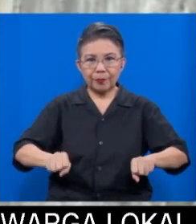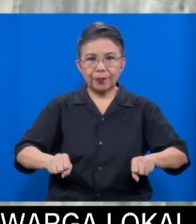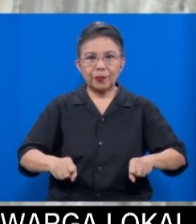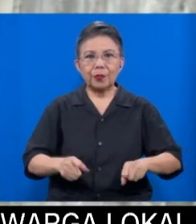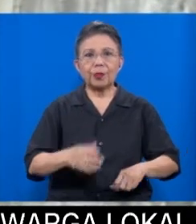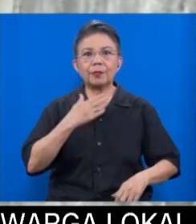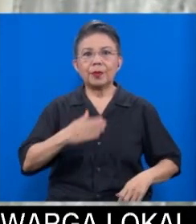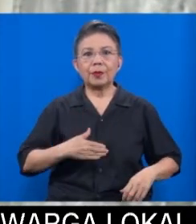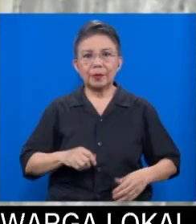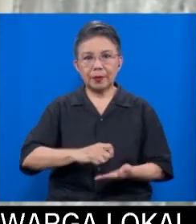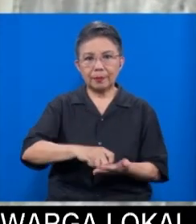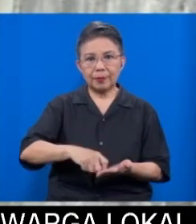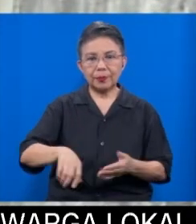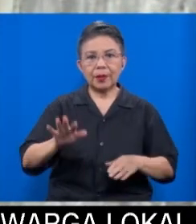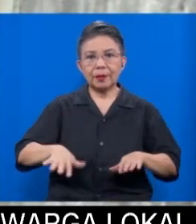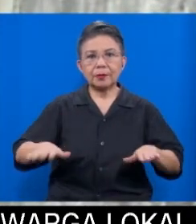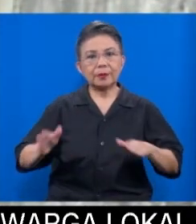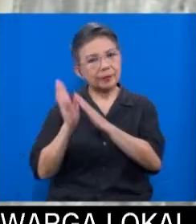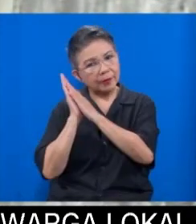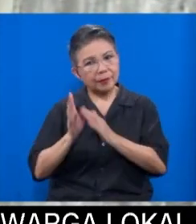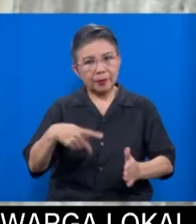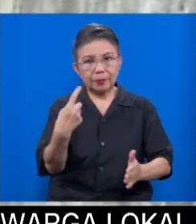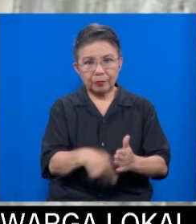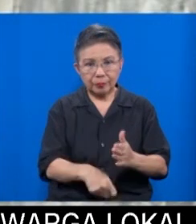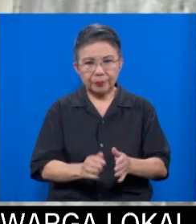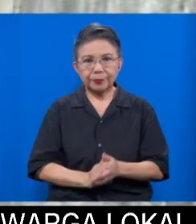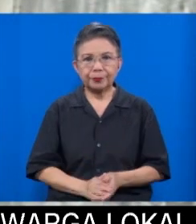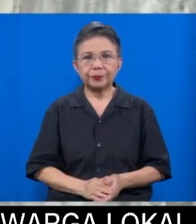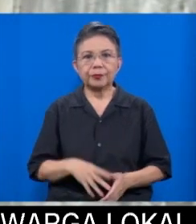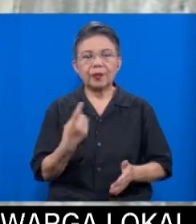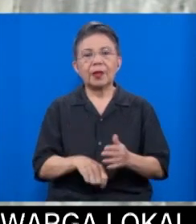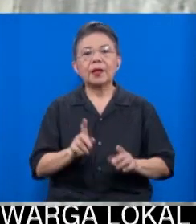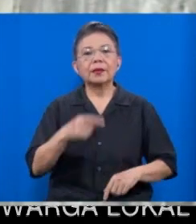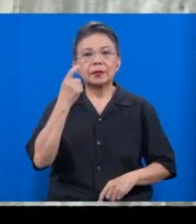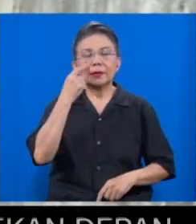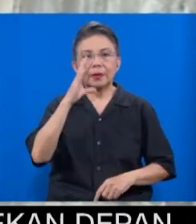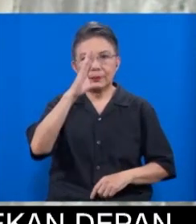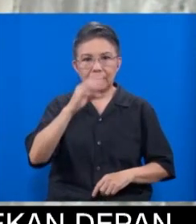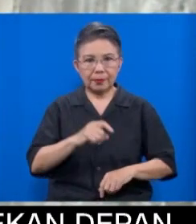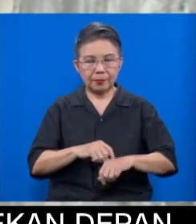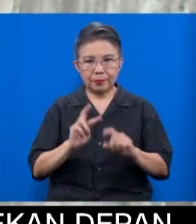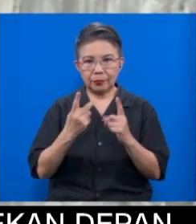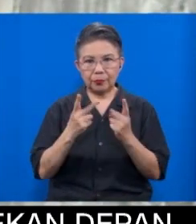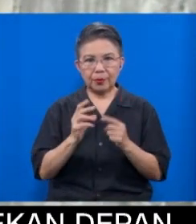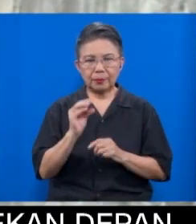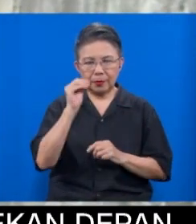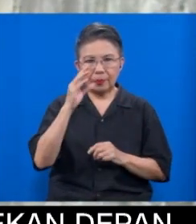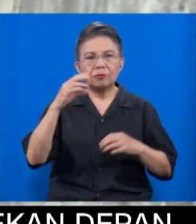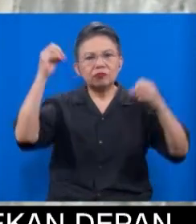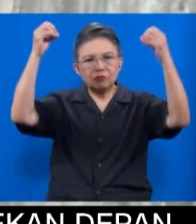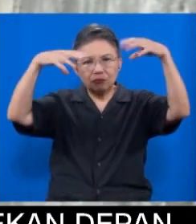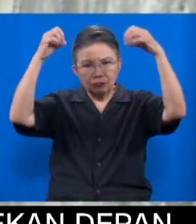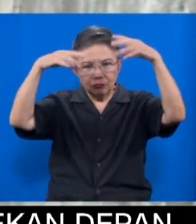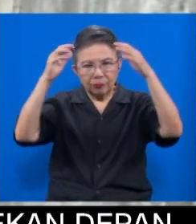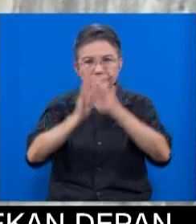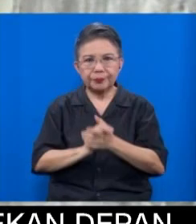adalah milik mahasiswa yang indekos di rumahnya. Aksi pencurian terjadi pada Selasa malam sekitar pukul 12 saat turun hujan. Saat ini